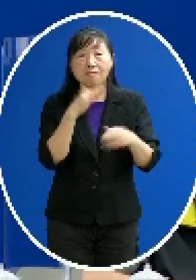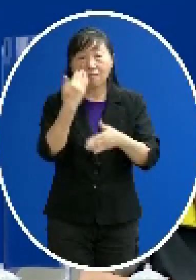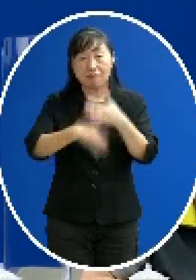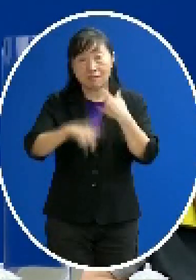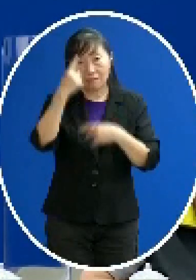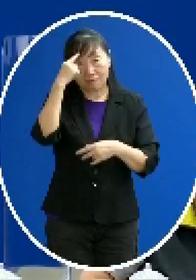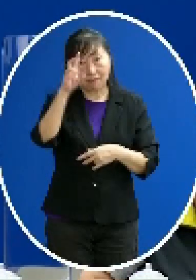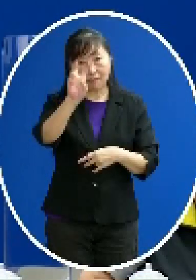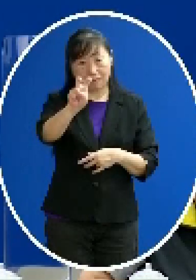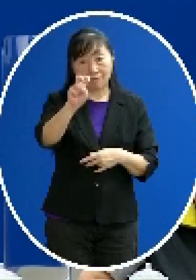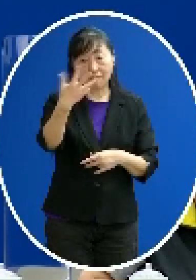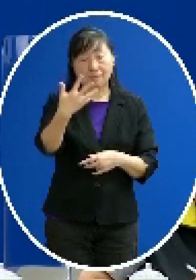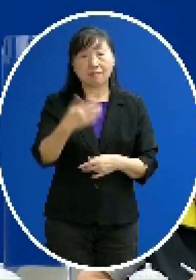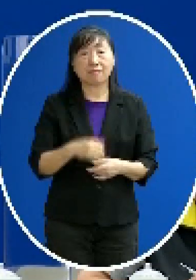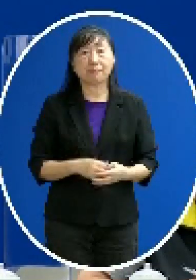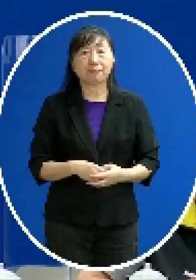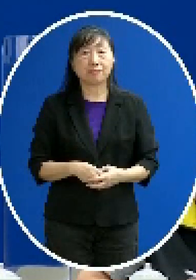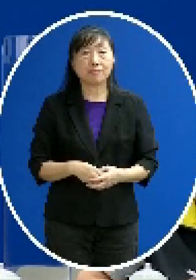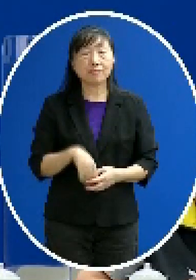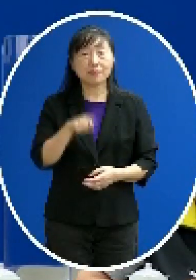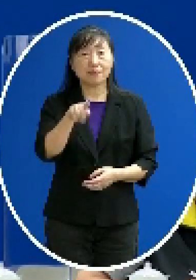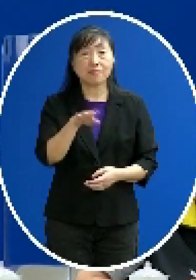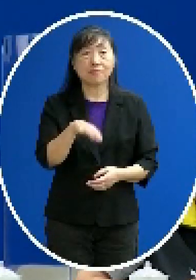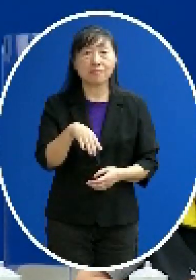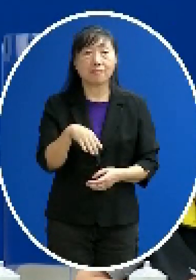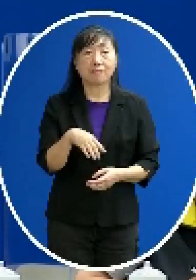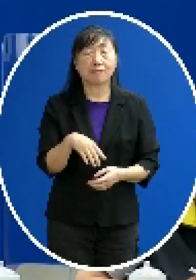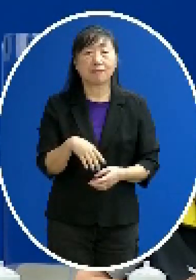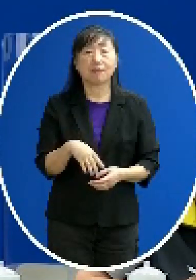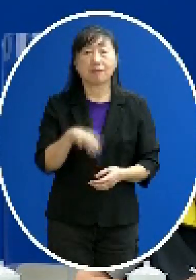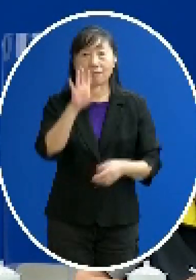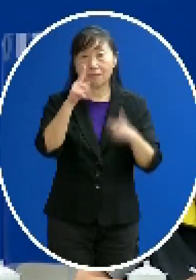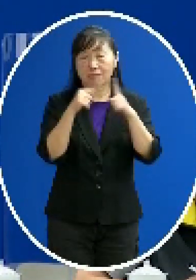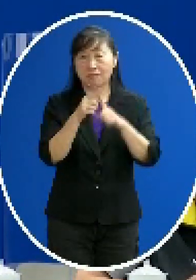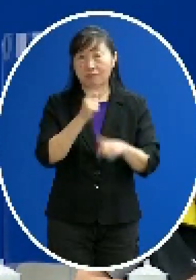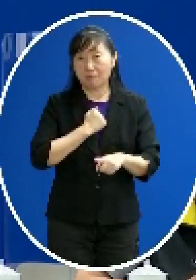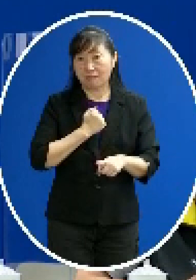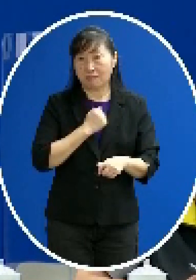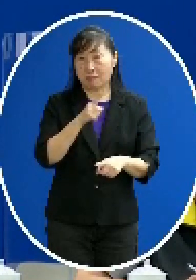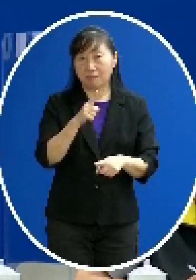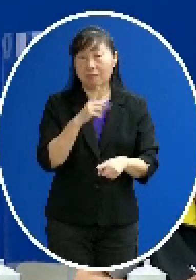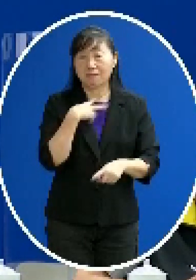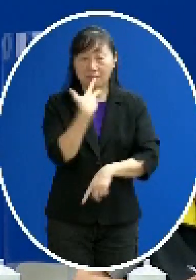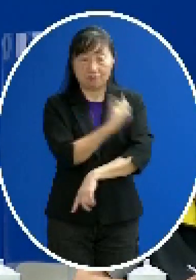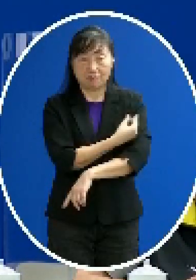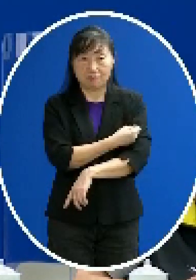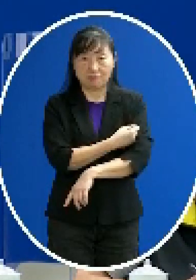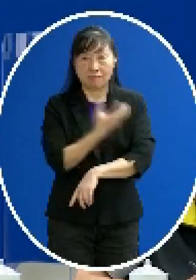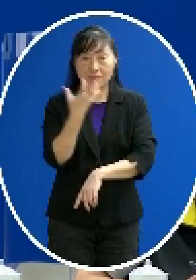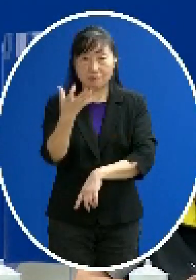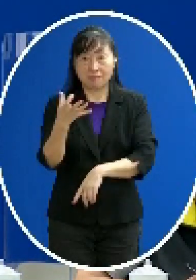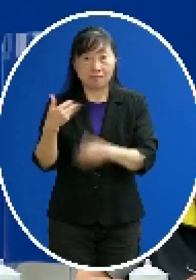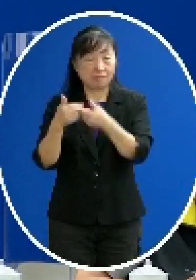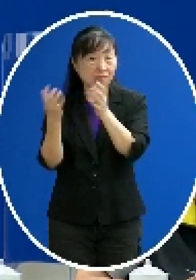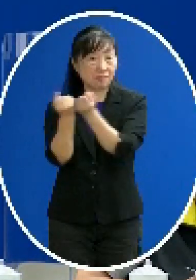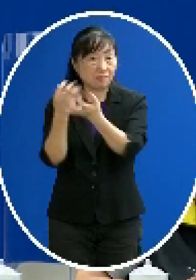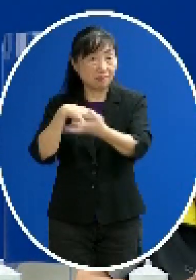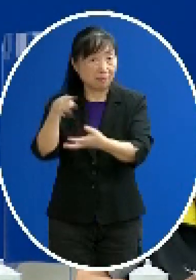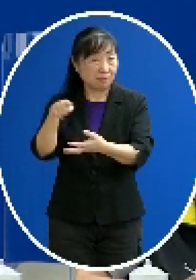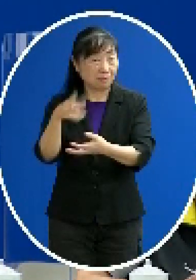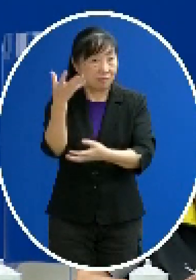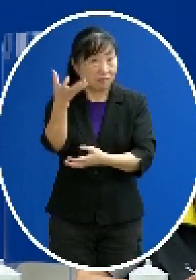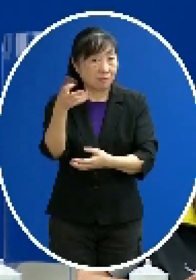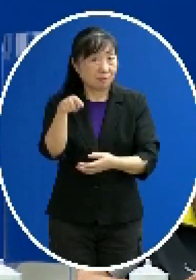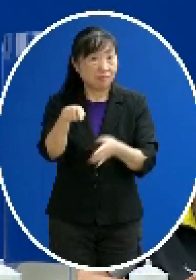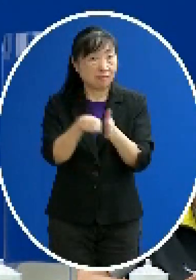那在上一轮的就是有关这个大规模的这个接种 Moderna 疫苗的时候，那我们